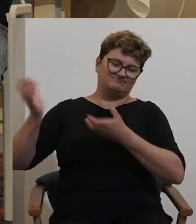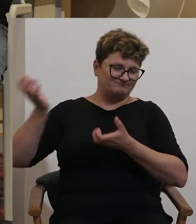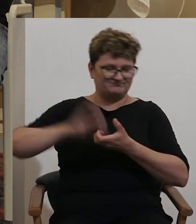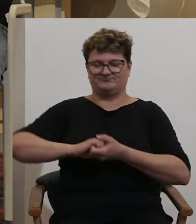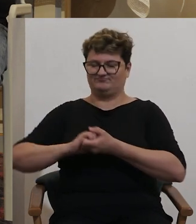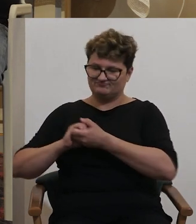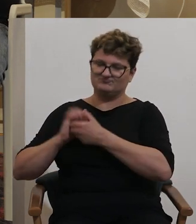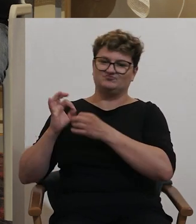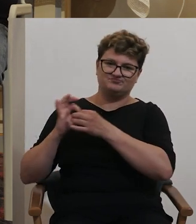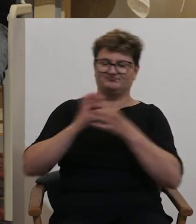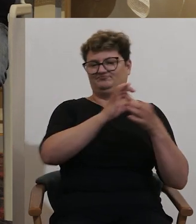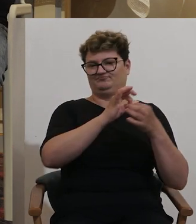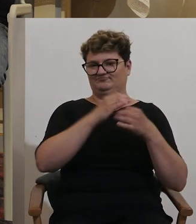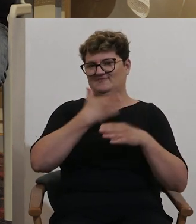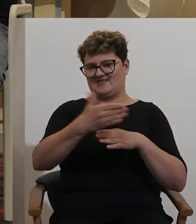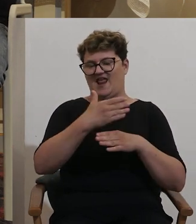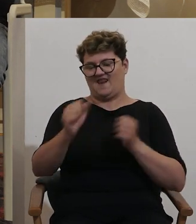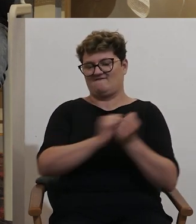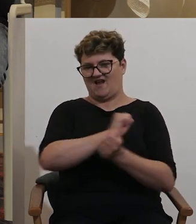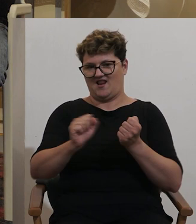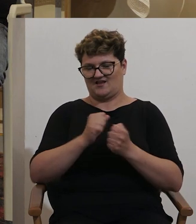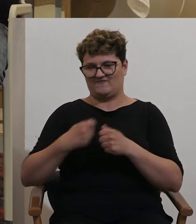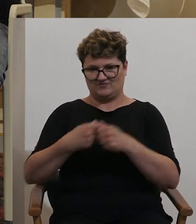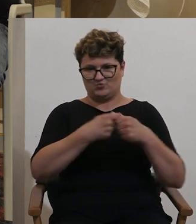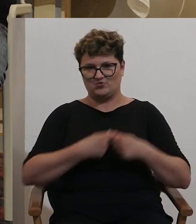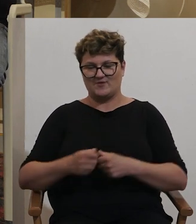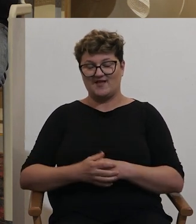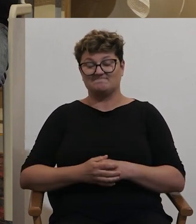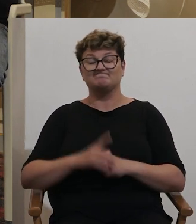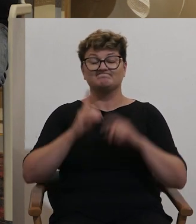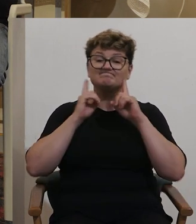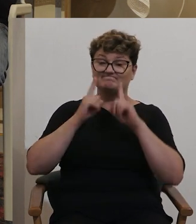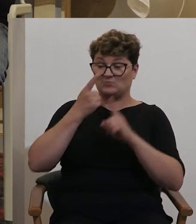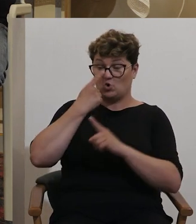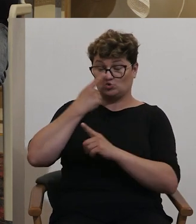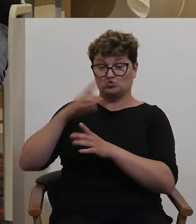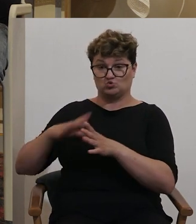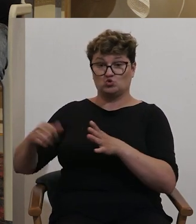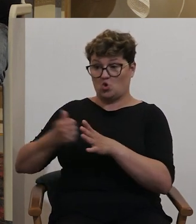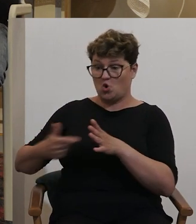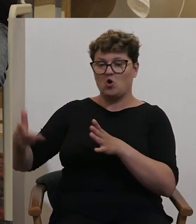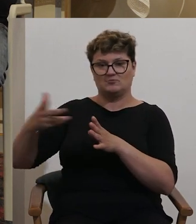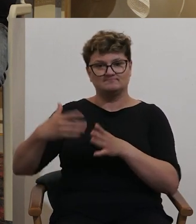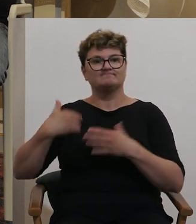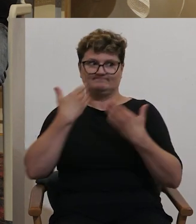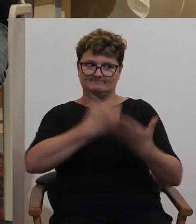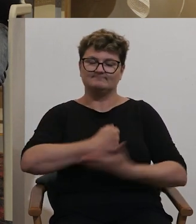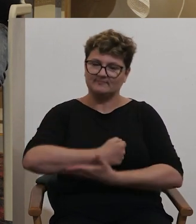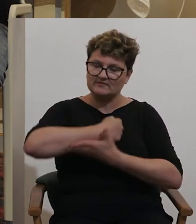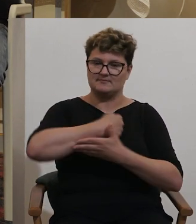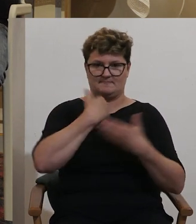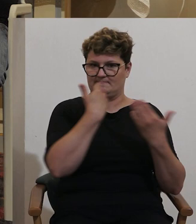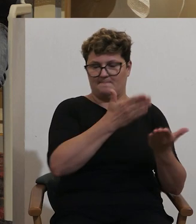ruszyła wspólna walka. Trzeba powiedzieć, że ci kościuszkowcy z jednej strony byli wielkim wsparciem dla